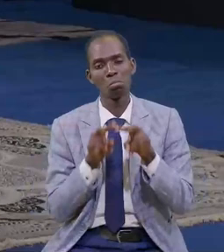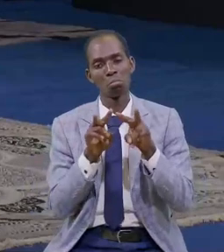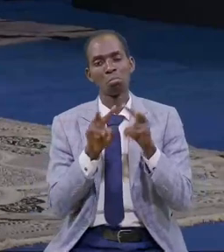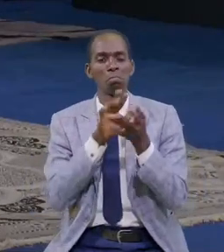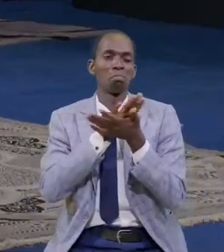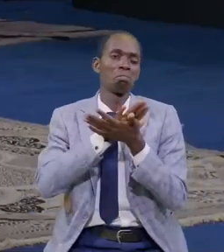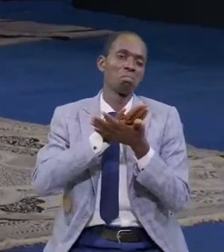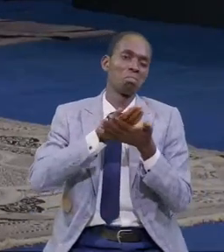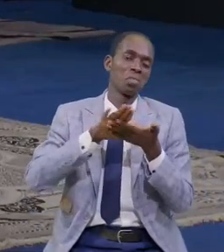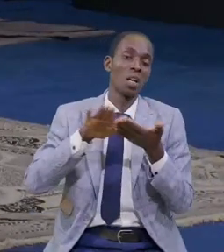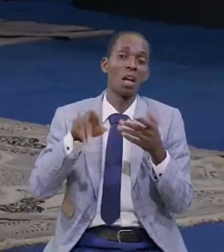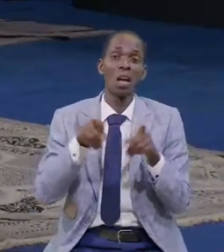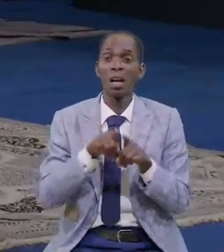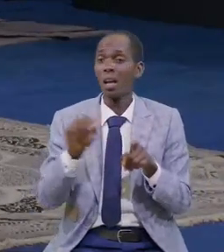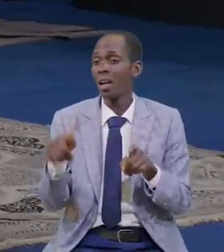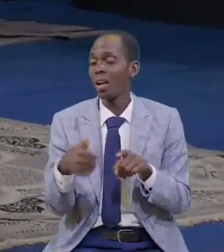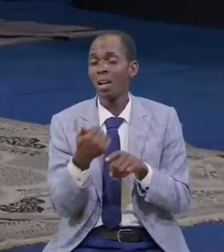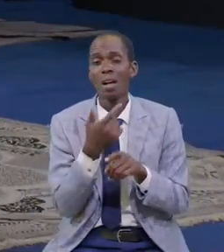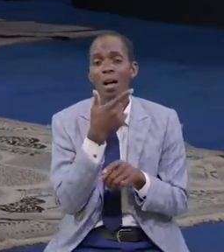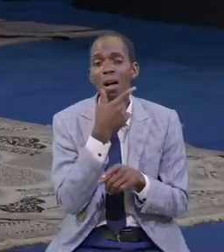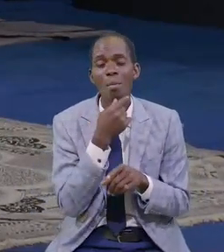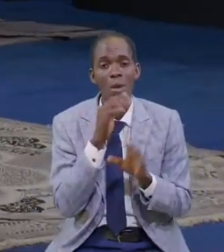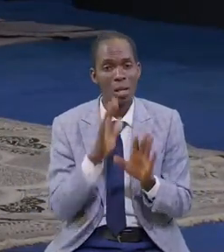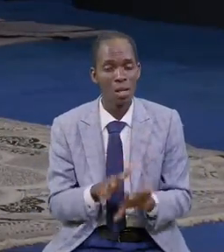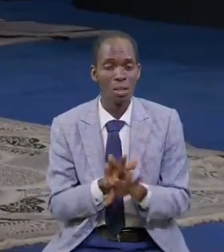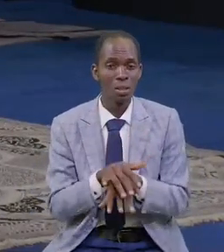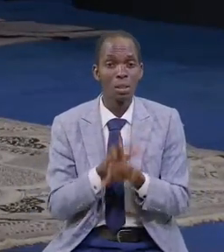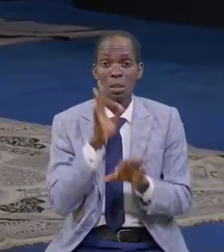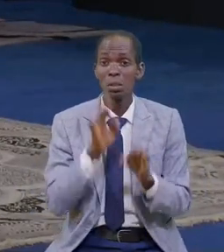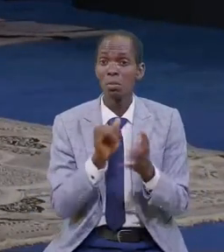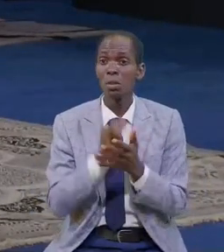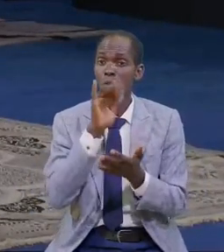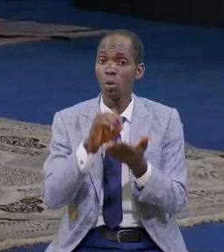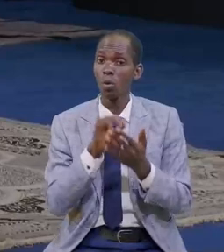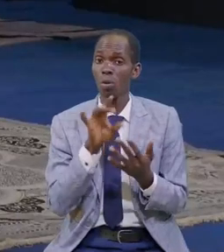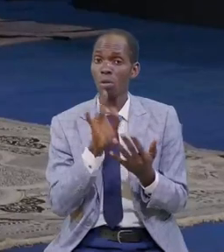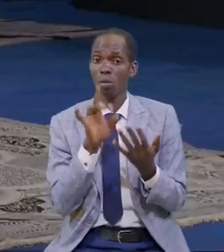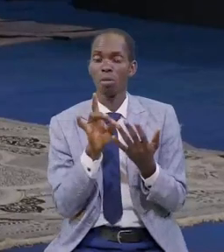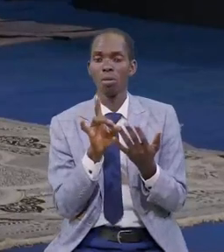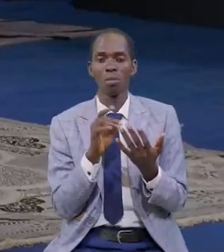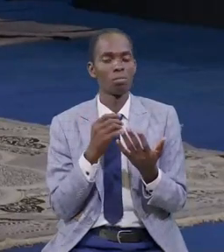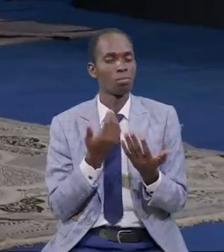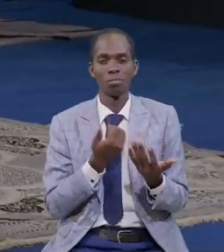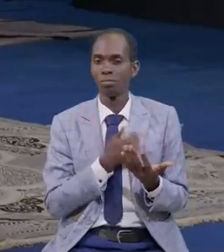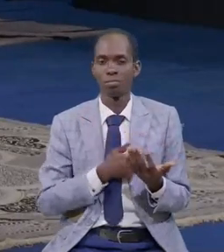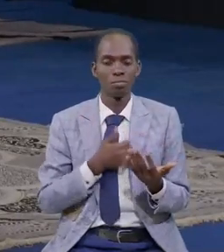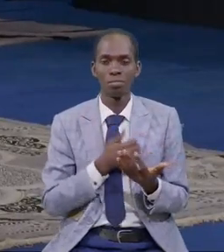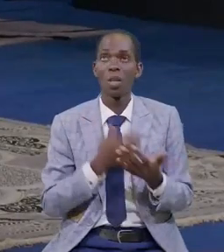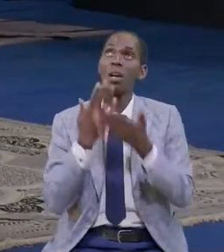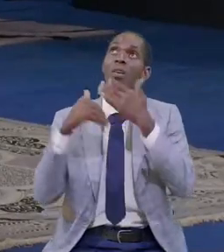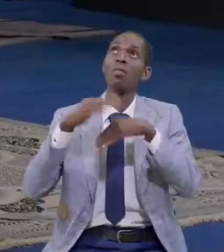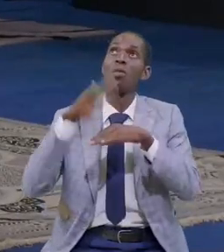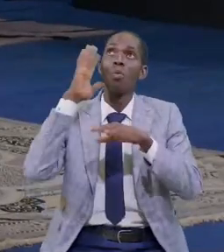une personne douce comme un hypocrite si c'est votre choix l'éternité va fermer ses